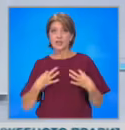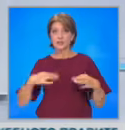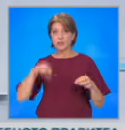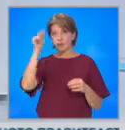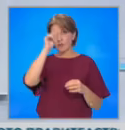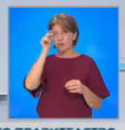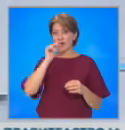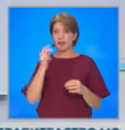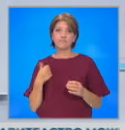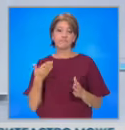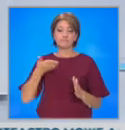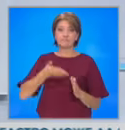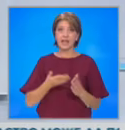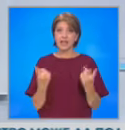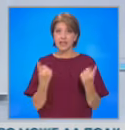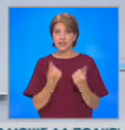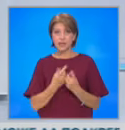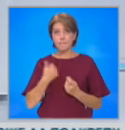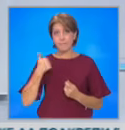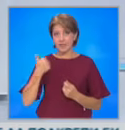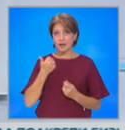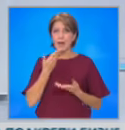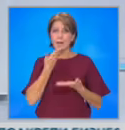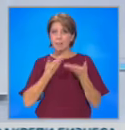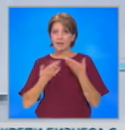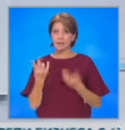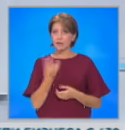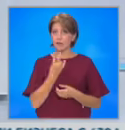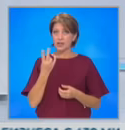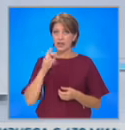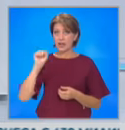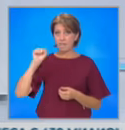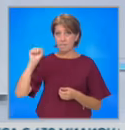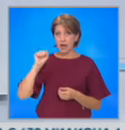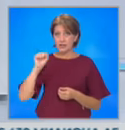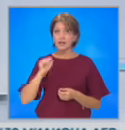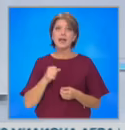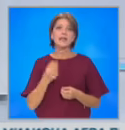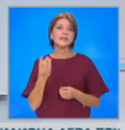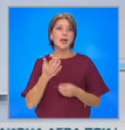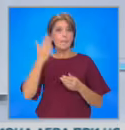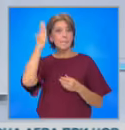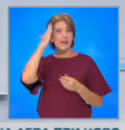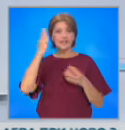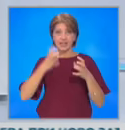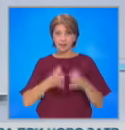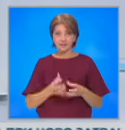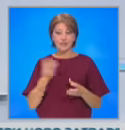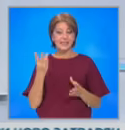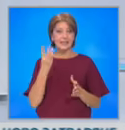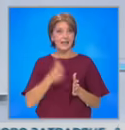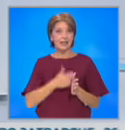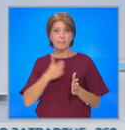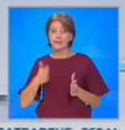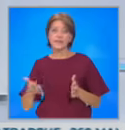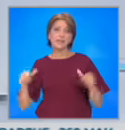на срещата с БСП и така преговорите между двете формации за излъчване на правителство с третия мандат се провалиха. В неделя Нинова